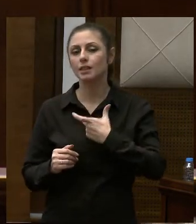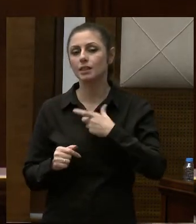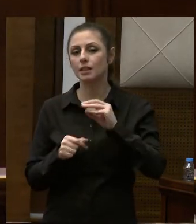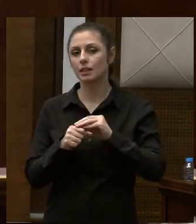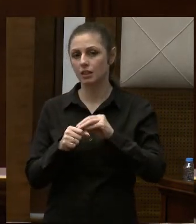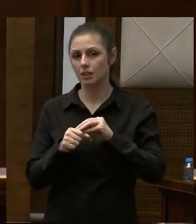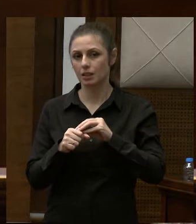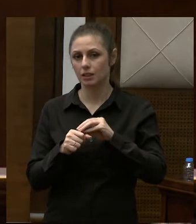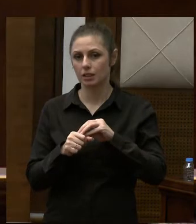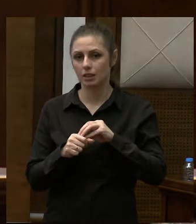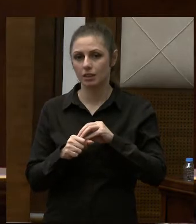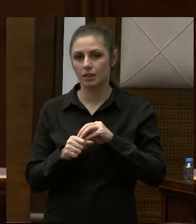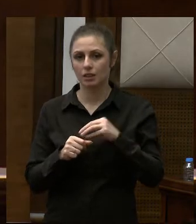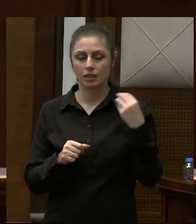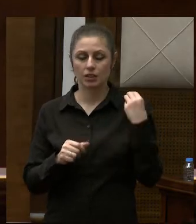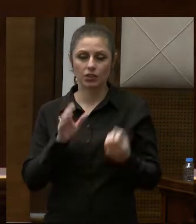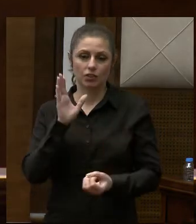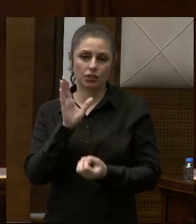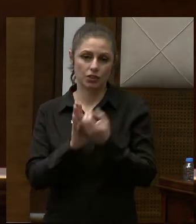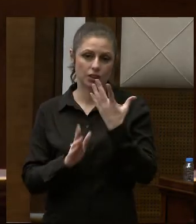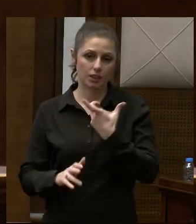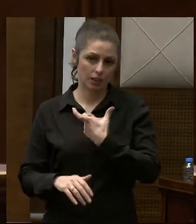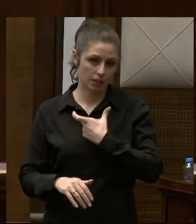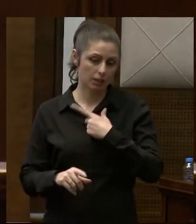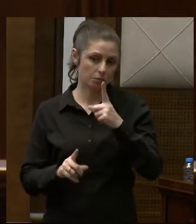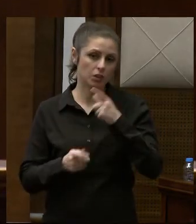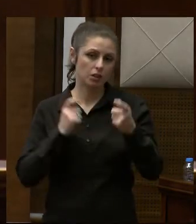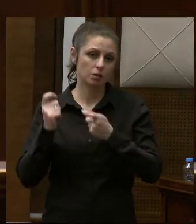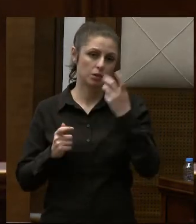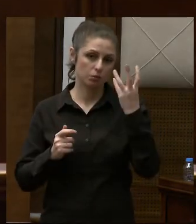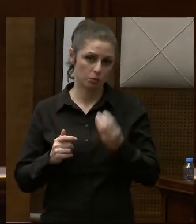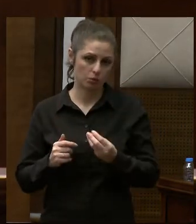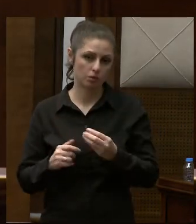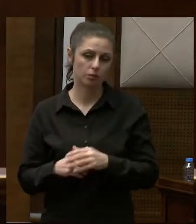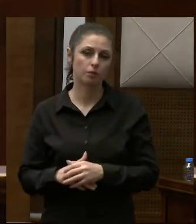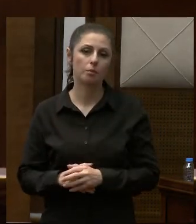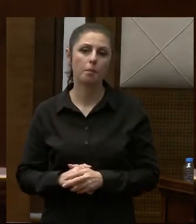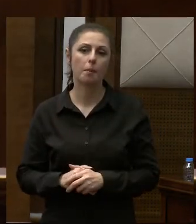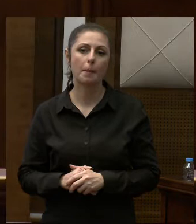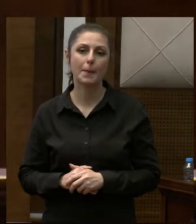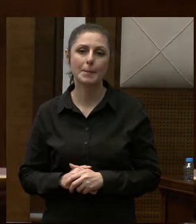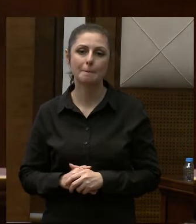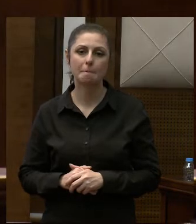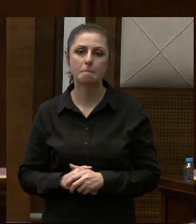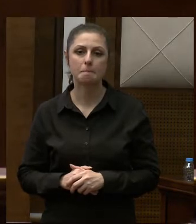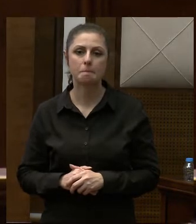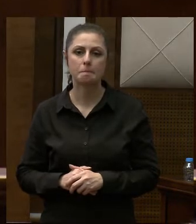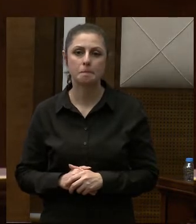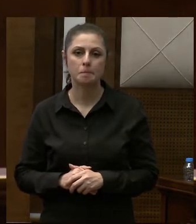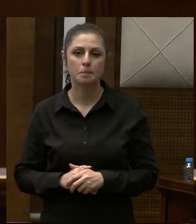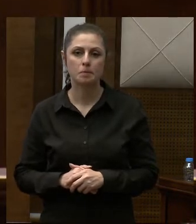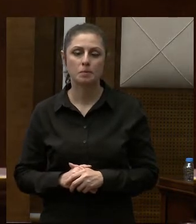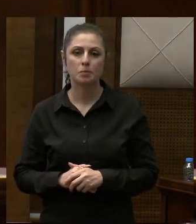ilgili yeni çıkacak yasayla ilgili çalışmalarımız olacak. Daha önce de duyurduğumuz gibi muhtemelen büyük